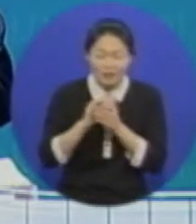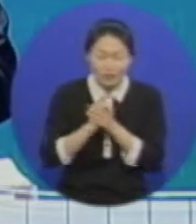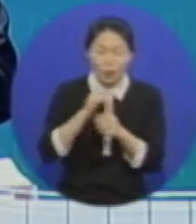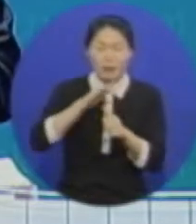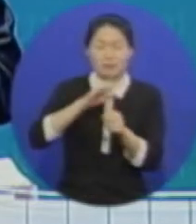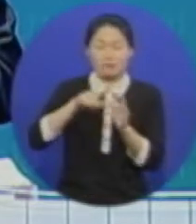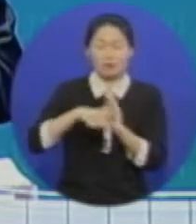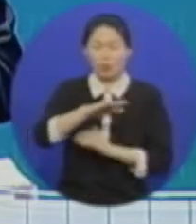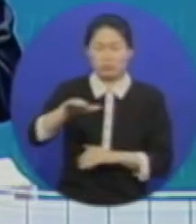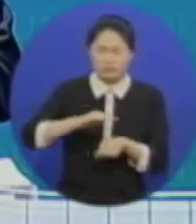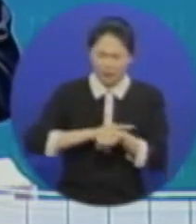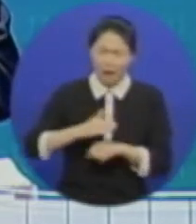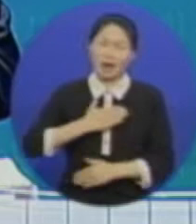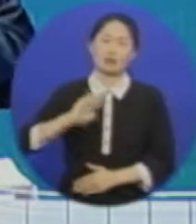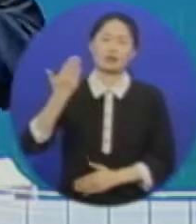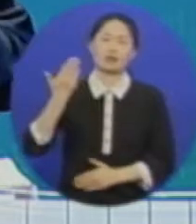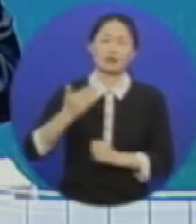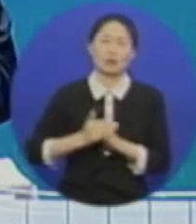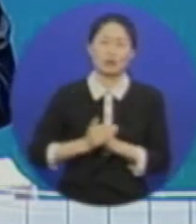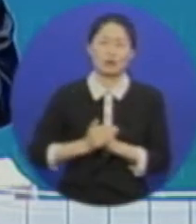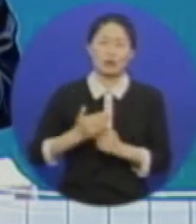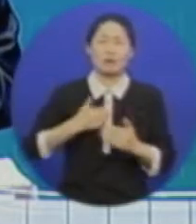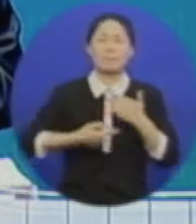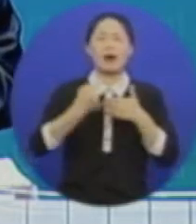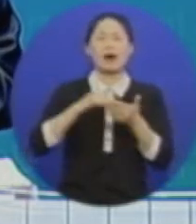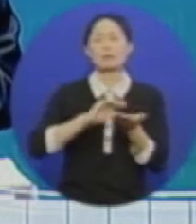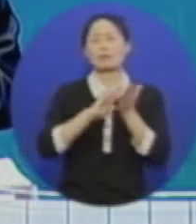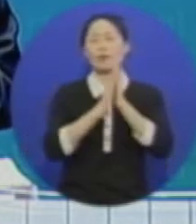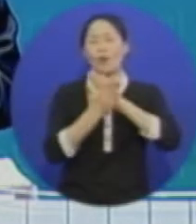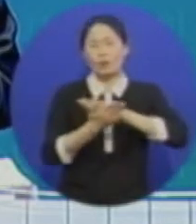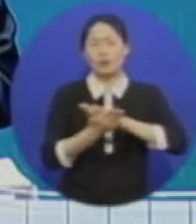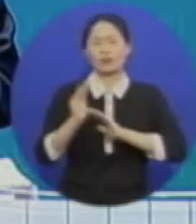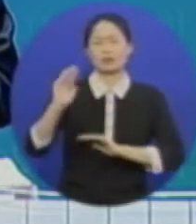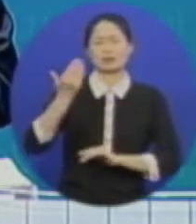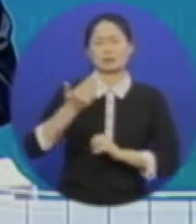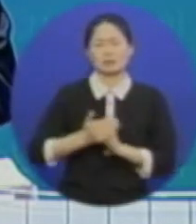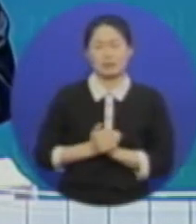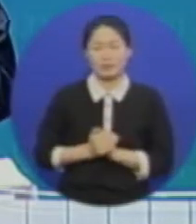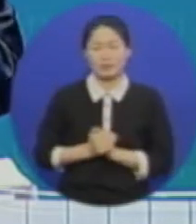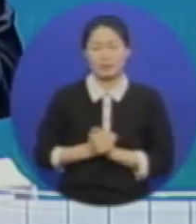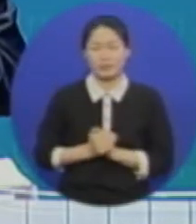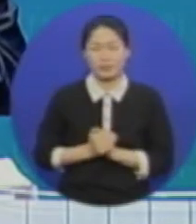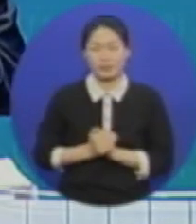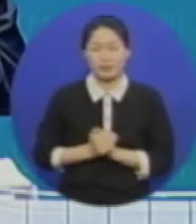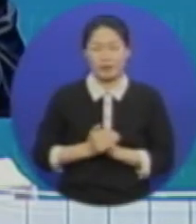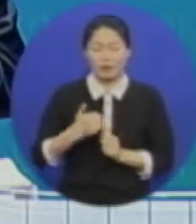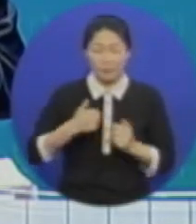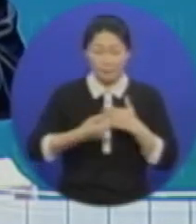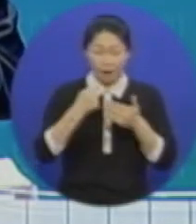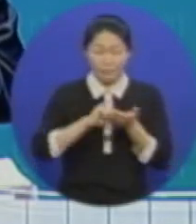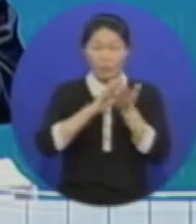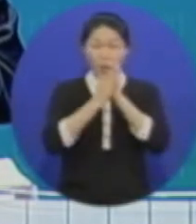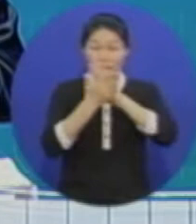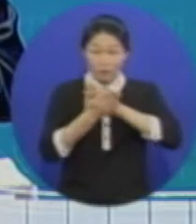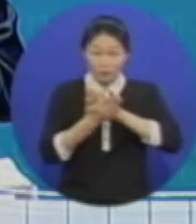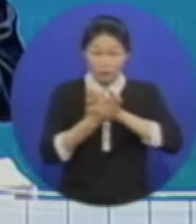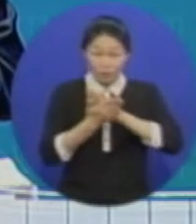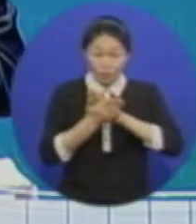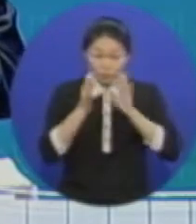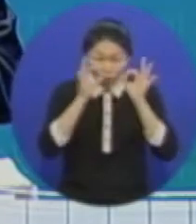잘 아셔야 되요 내 마음이 변화가 되는 것이에요 그걸 보고 성령님이 내게 역사